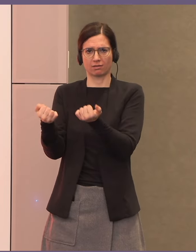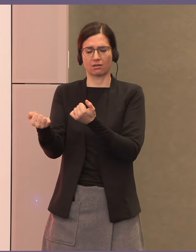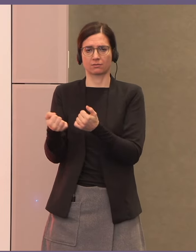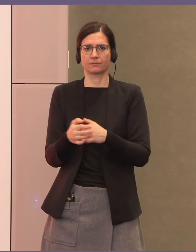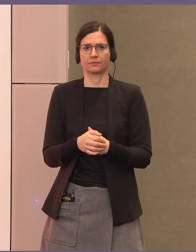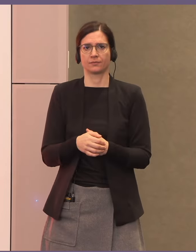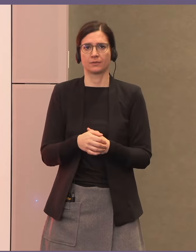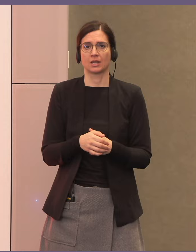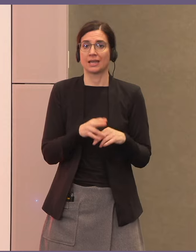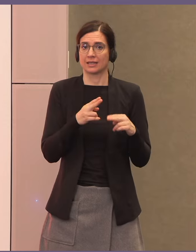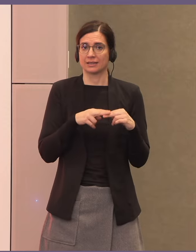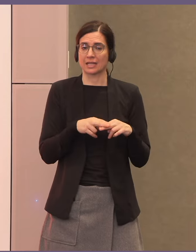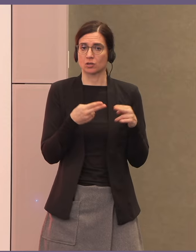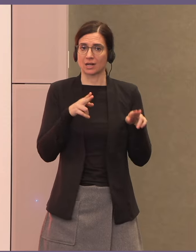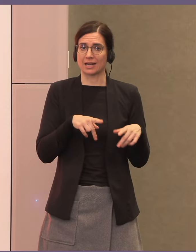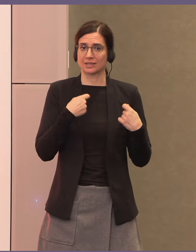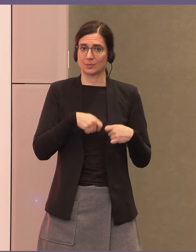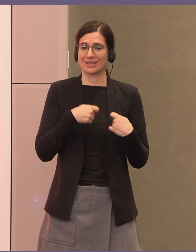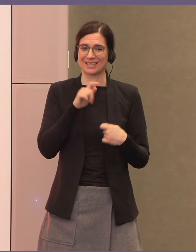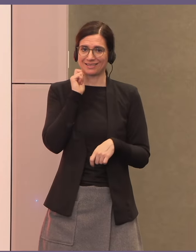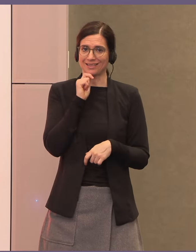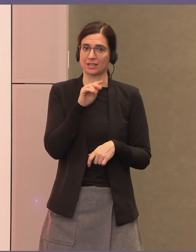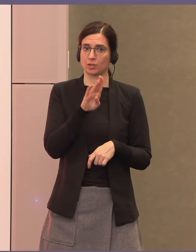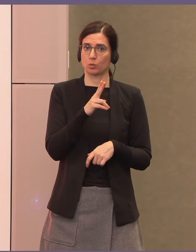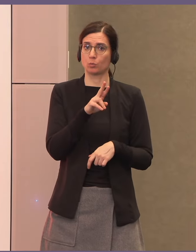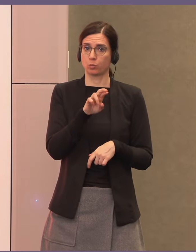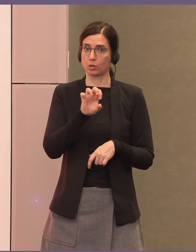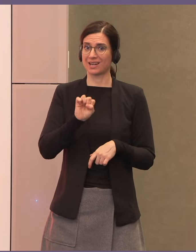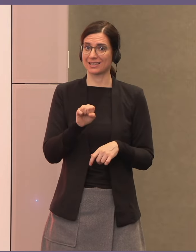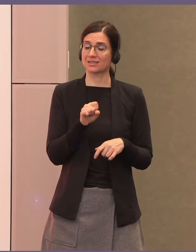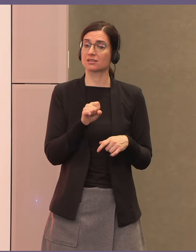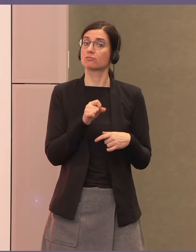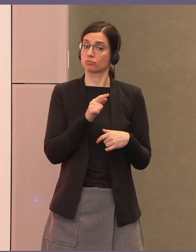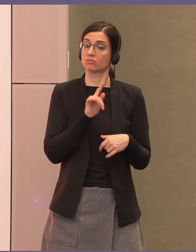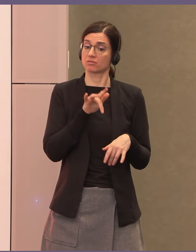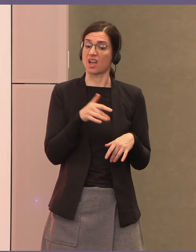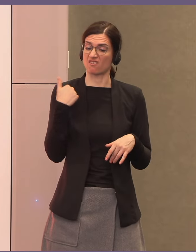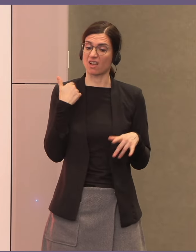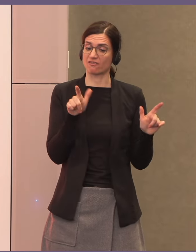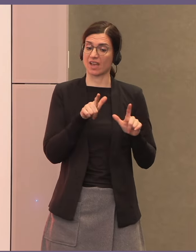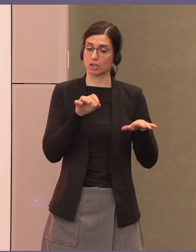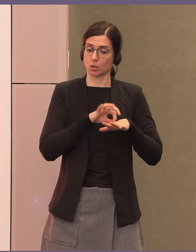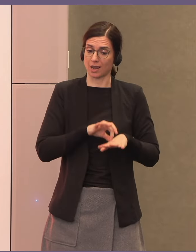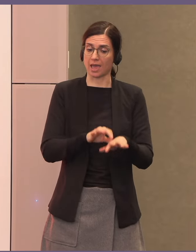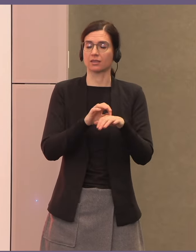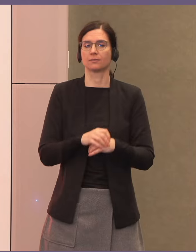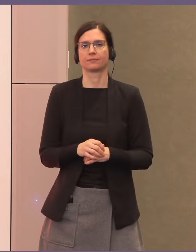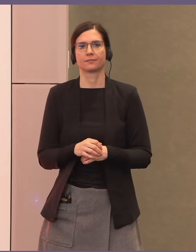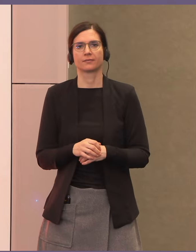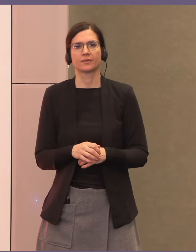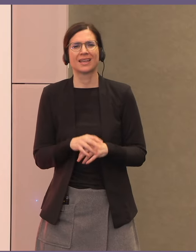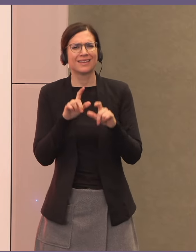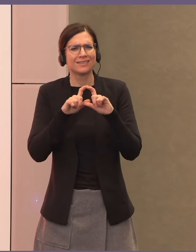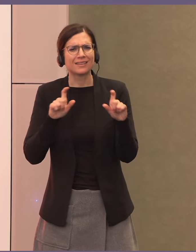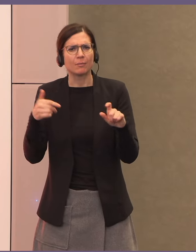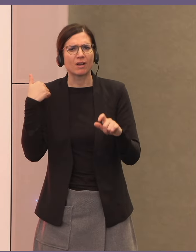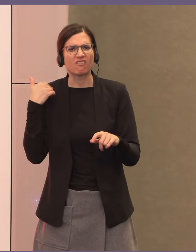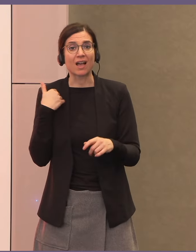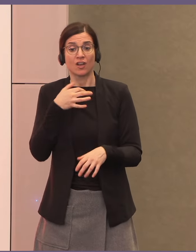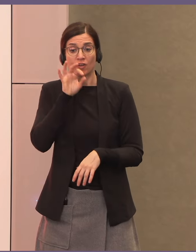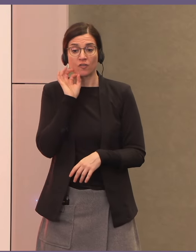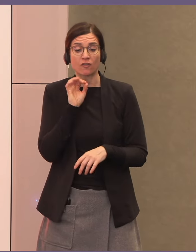veranstaltet von unserer Nationalratspräsidentin Doris Bures, wo auch klar rausgekommen ist, wenn Frauen gleichberechtigt am